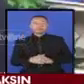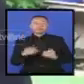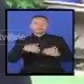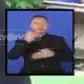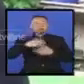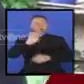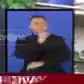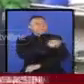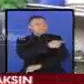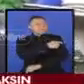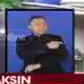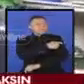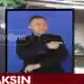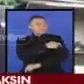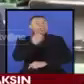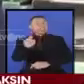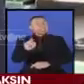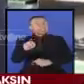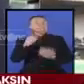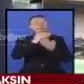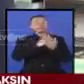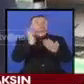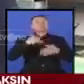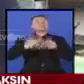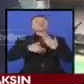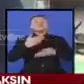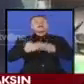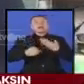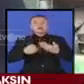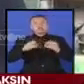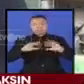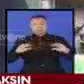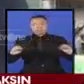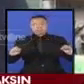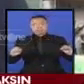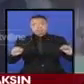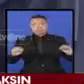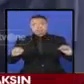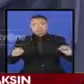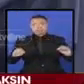Program vaksinasi yang dijalani Trio merupakan kebijakan dari perusahaan tempatnya bekerja.